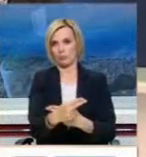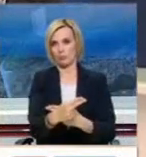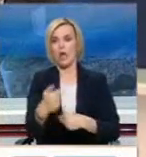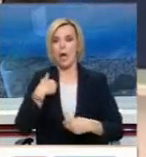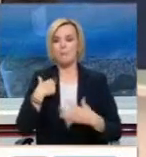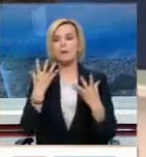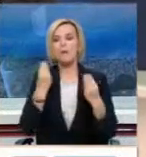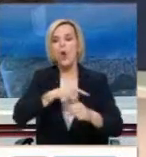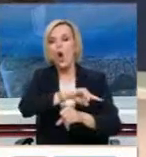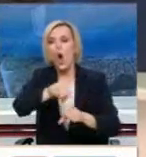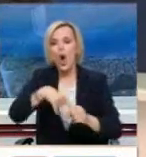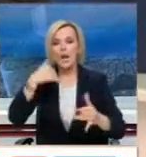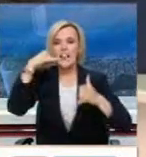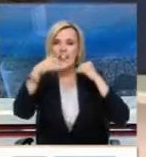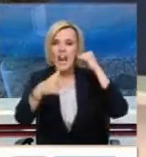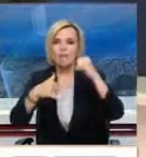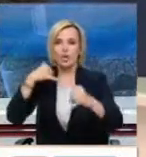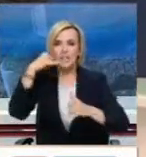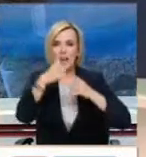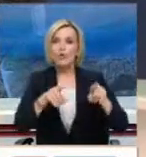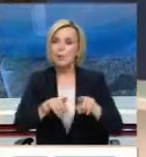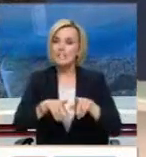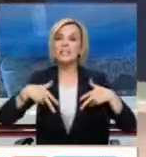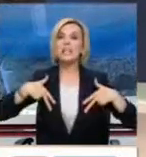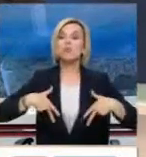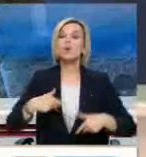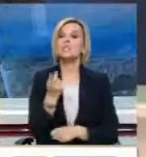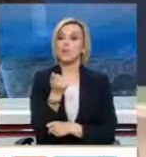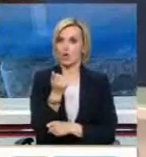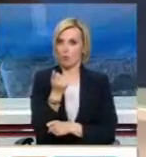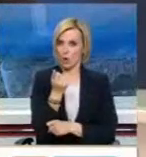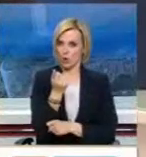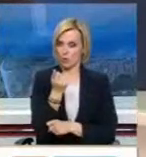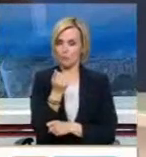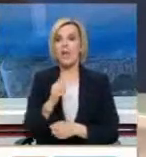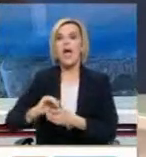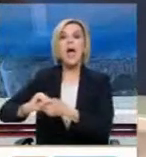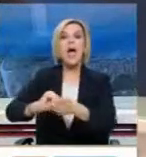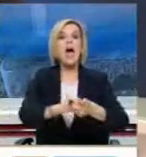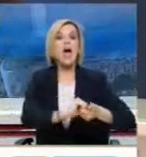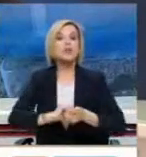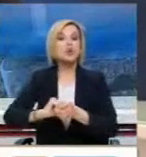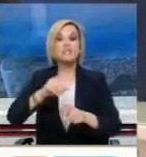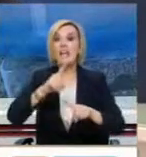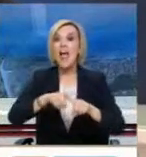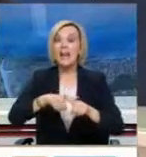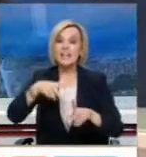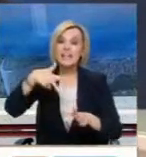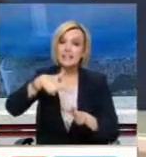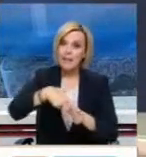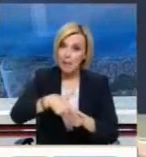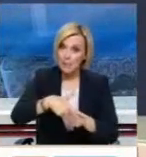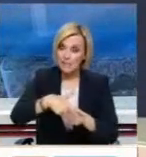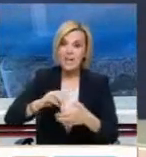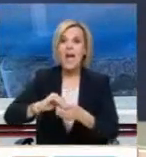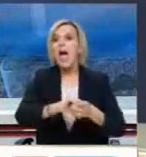τηλεφωνική σύσκεψη μαζί με τον Υπουργό Οικονομικών, τον κύριο Σταϊκούρα, την Ένωση Ελληνικών Τραπεζών και την Ένωση Εταιρεών Διαχείρισης Απαιτήσεων από Δάνεια